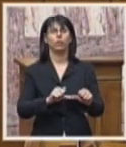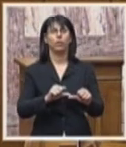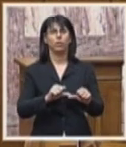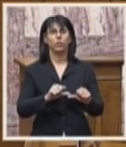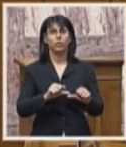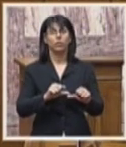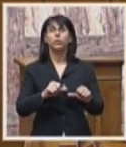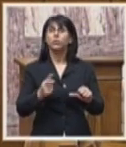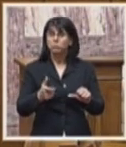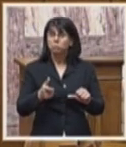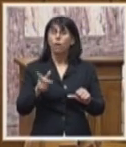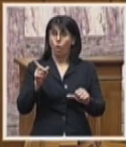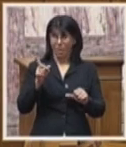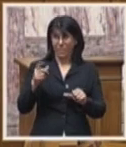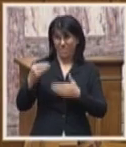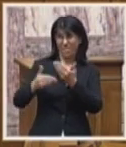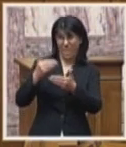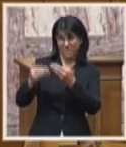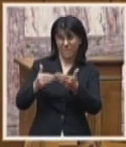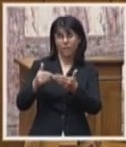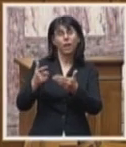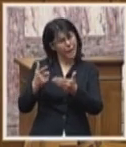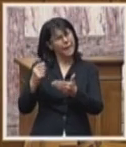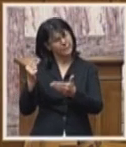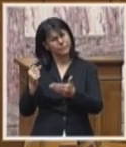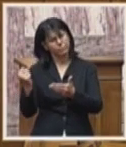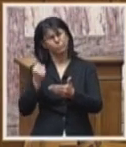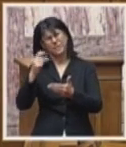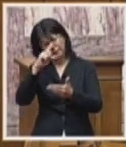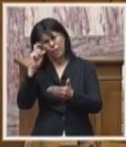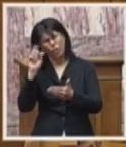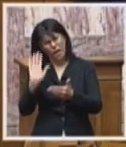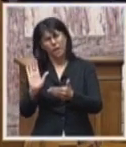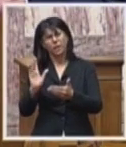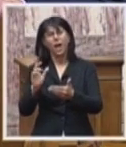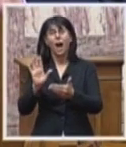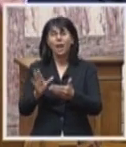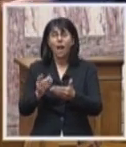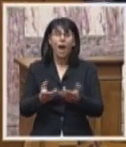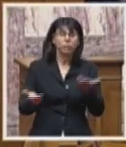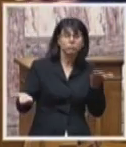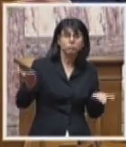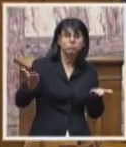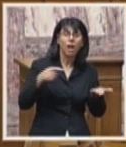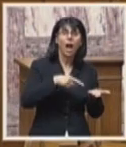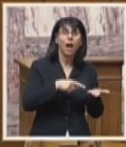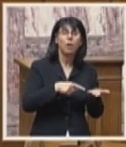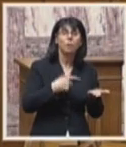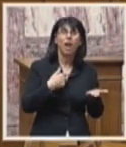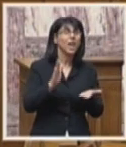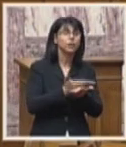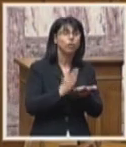επώδυνες διαδικασίες. Διότι αυτές οι διαδικασίες που είναι επώδυνες είναι πολύ λιγότερο επώδυνες από ό,τι θα ήταν εάν είχαμε την